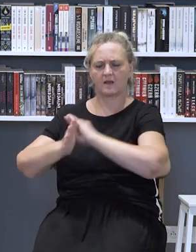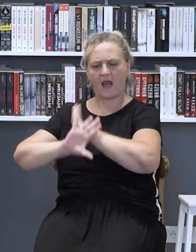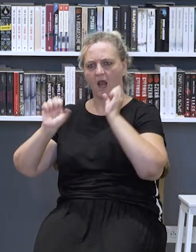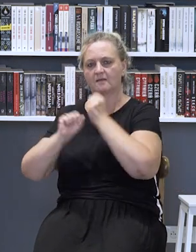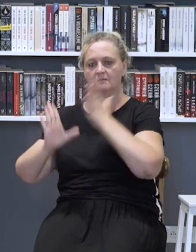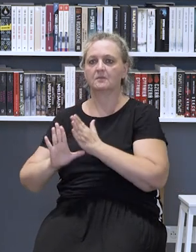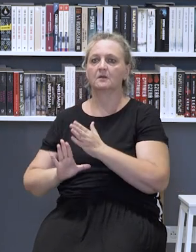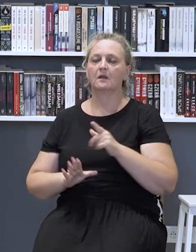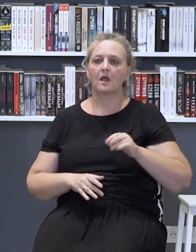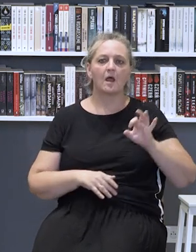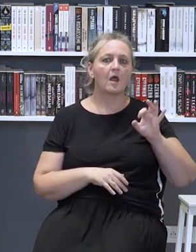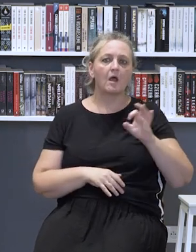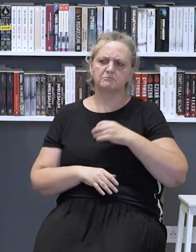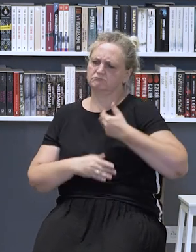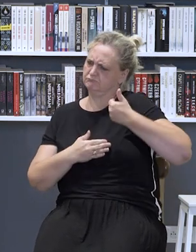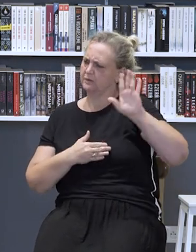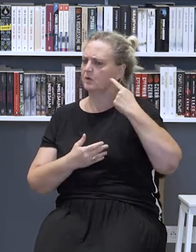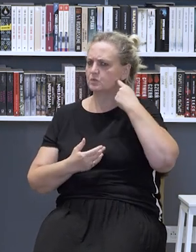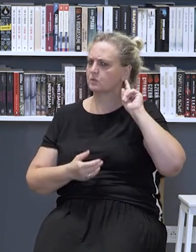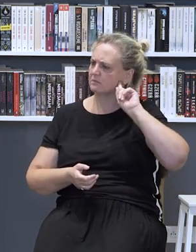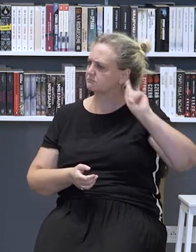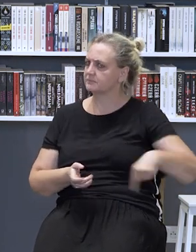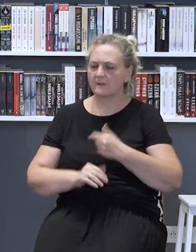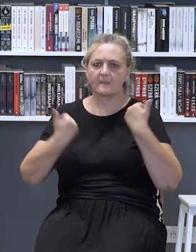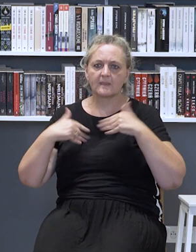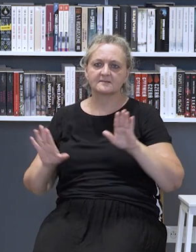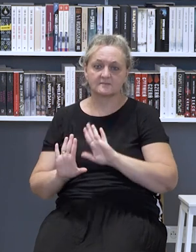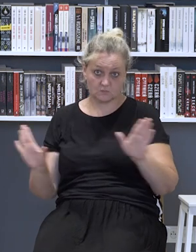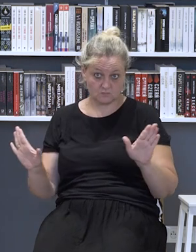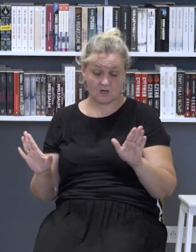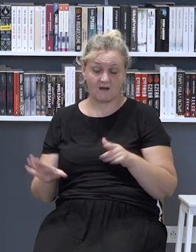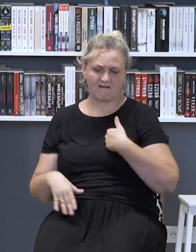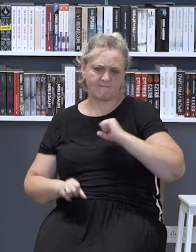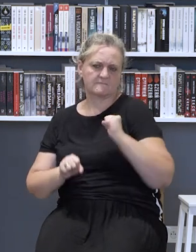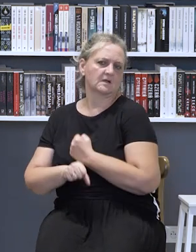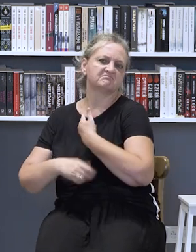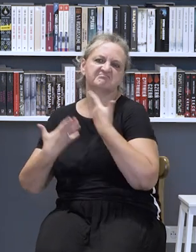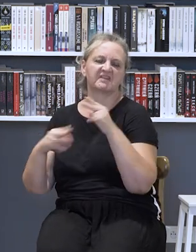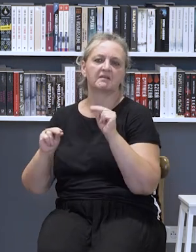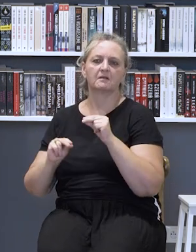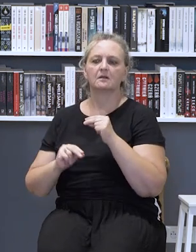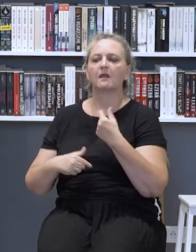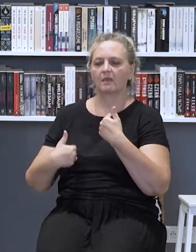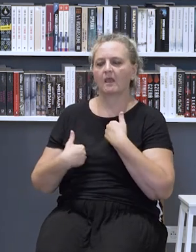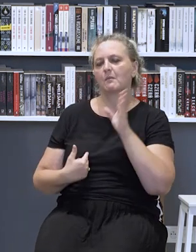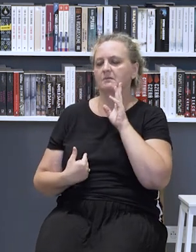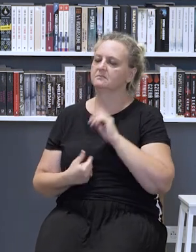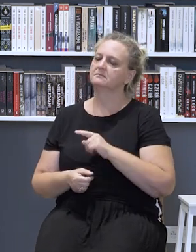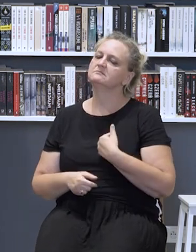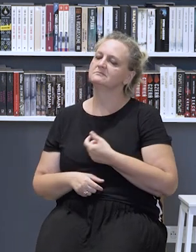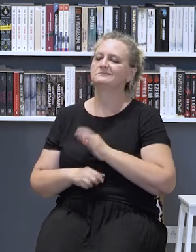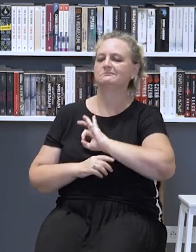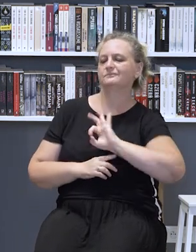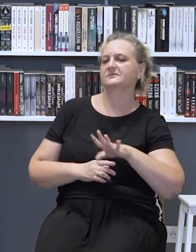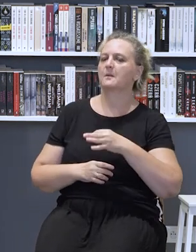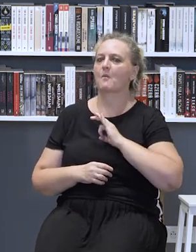i mam was w głębokim poważaniu. I trochę się uparłam, że nie. Tak na zasadzie odmrożę sobie uszy, bo chcę zrobić na złość